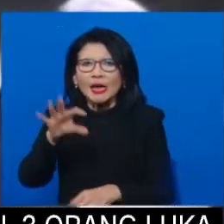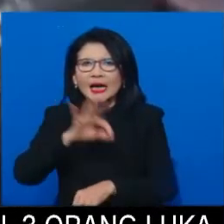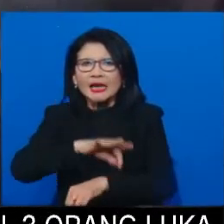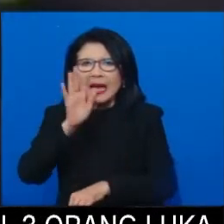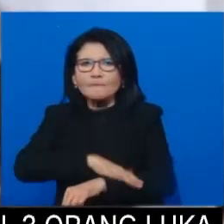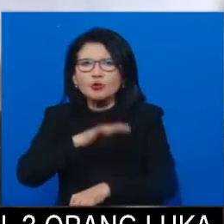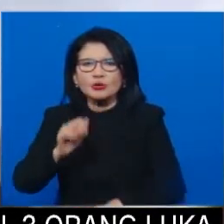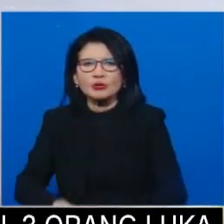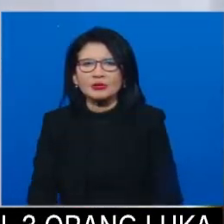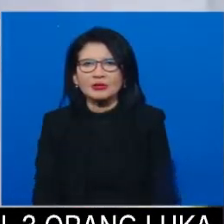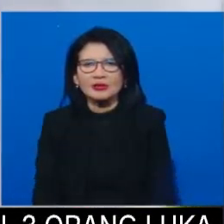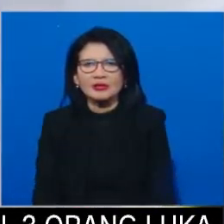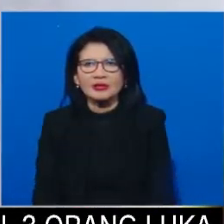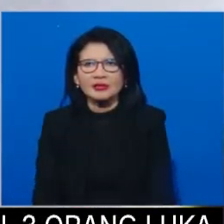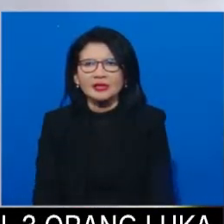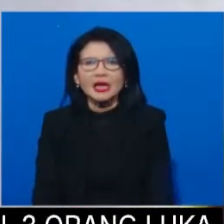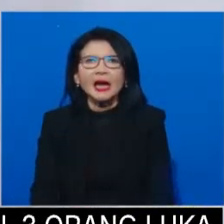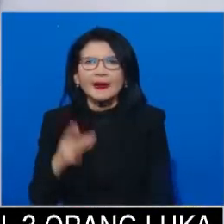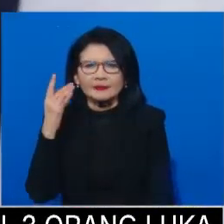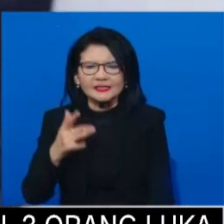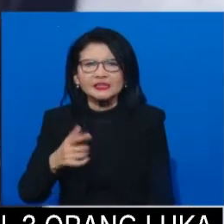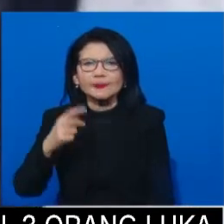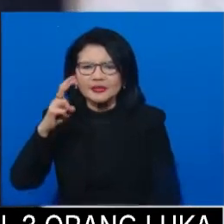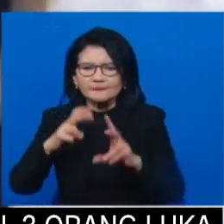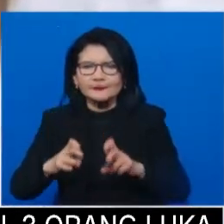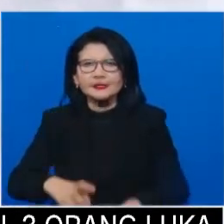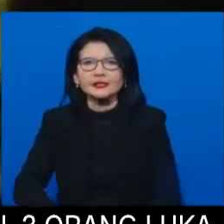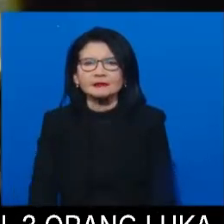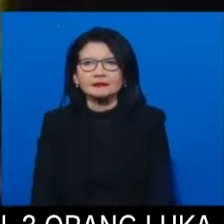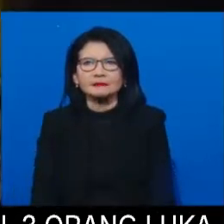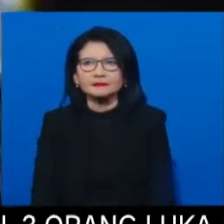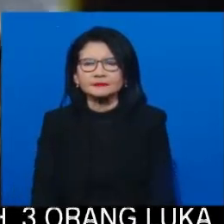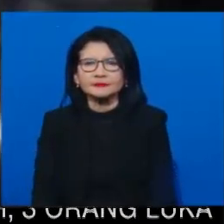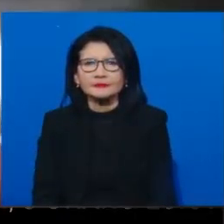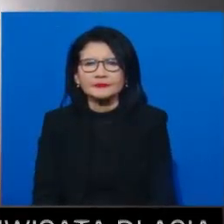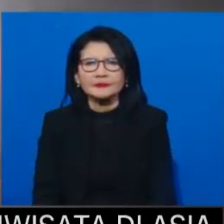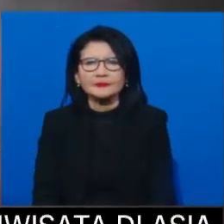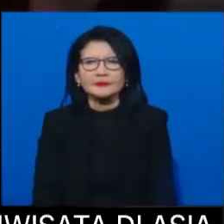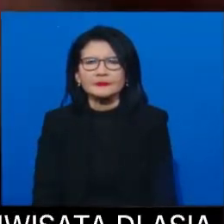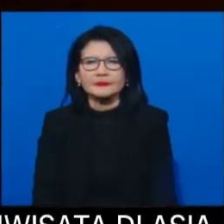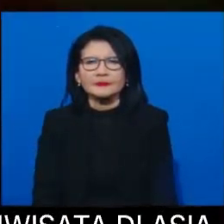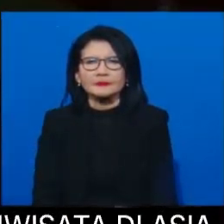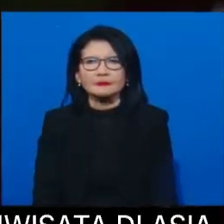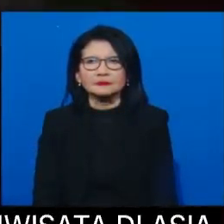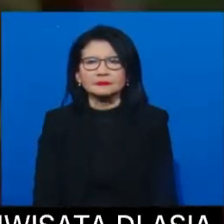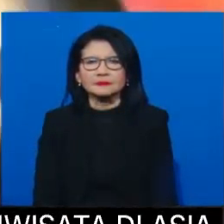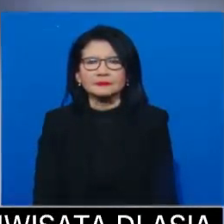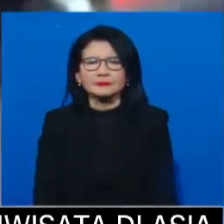rumah penyebab pasti kebakaran masih dalam penyelidikan petugas kepolisian tim liputan CNN